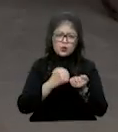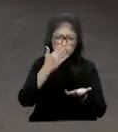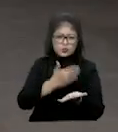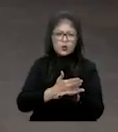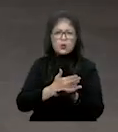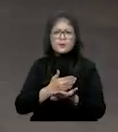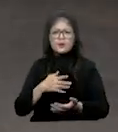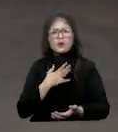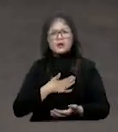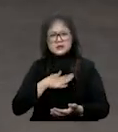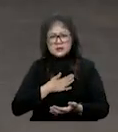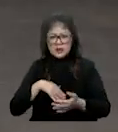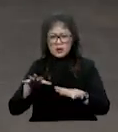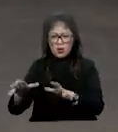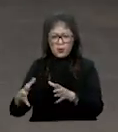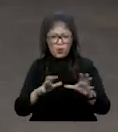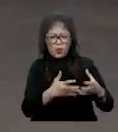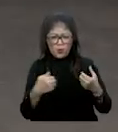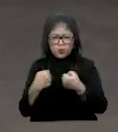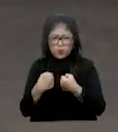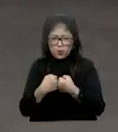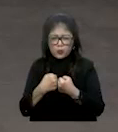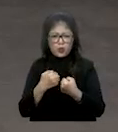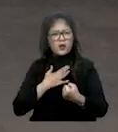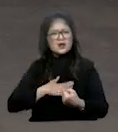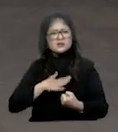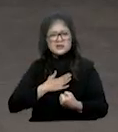karena kayak ya masa kenapa sih harus ribut-ribut kayak gitu loh.